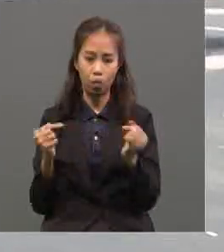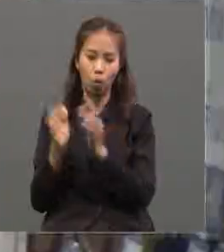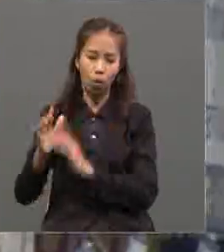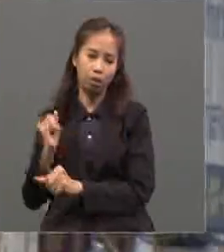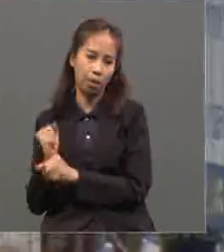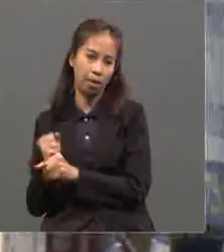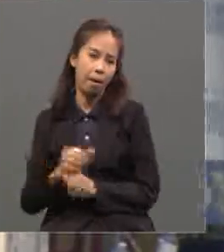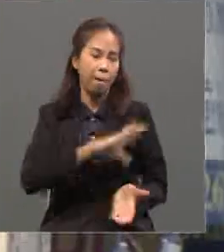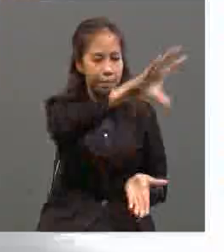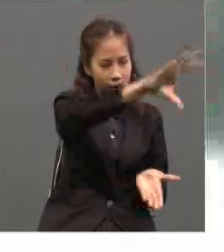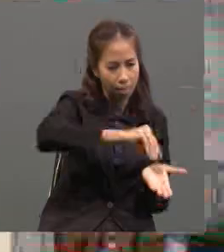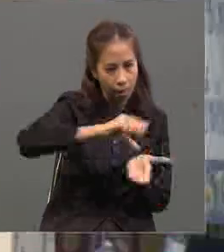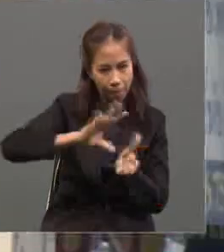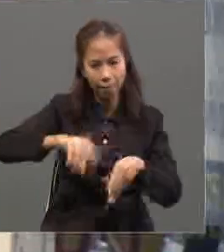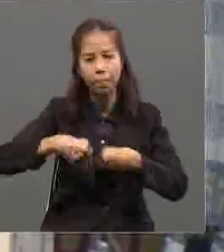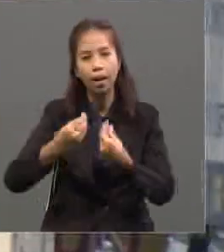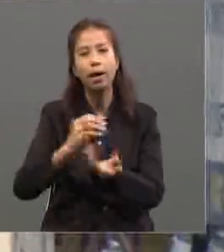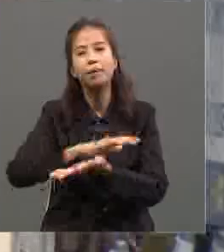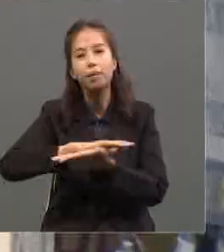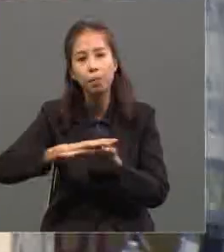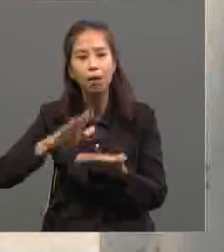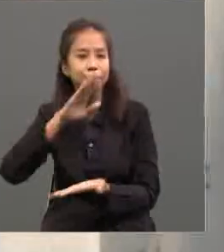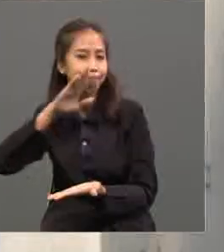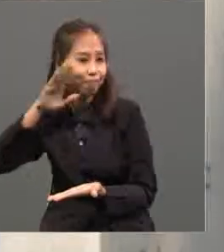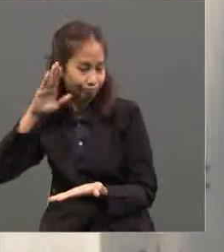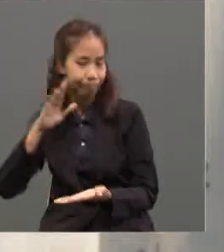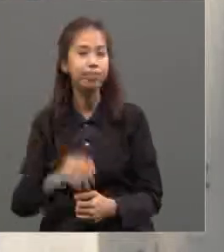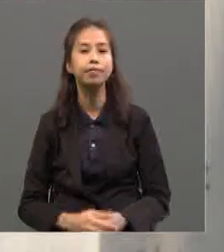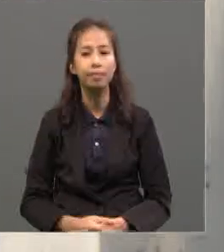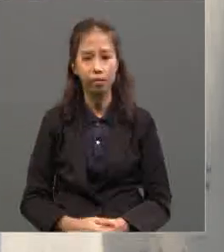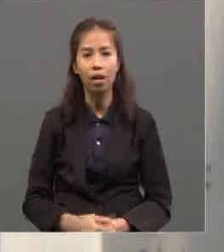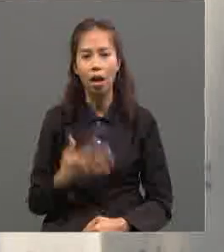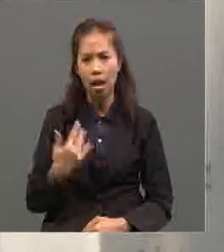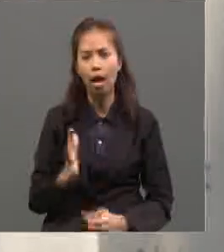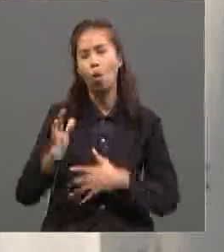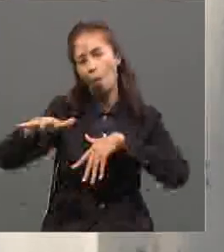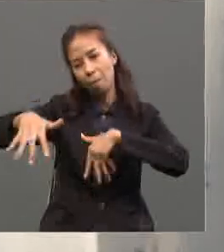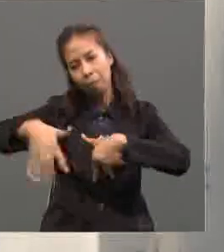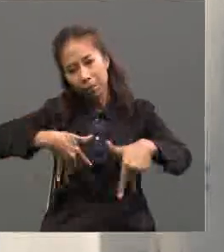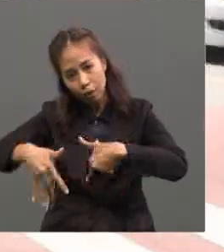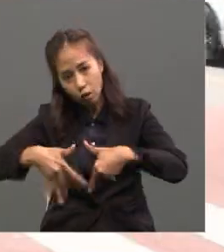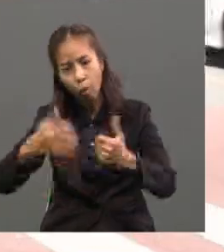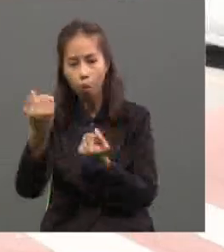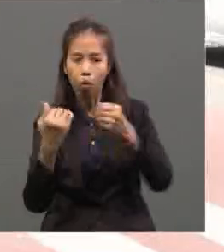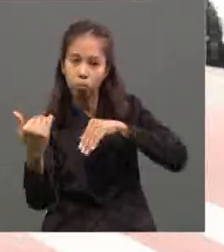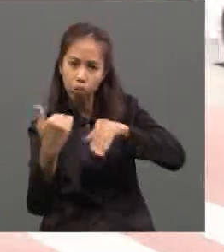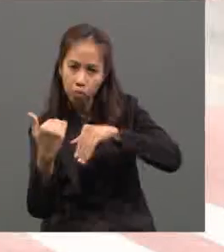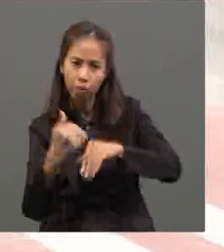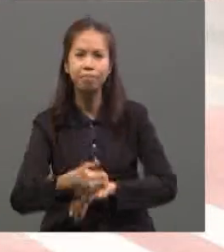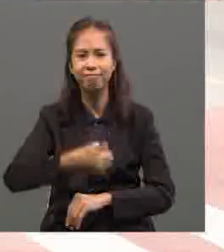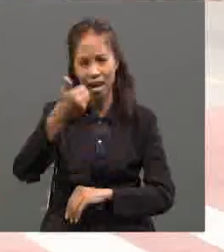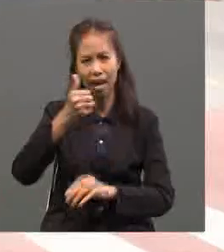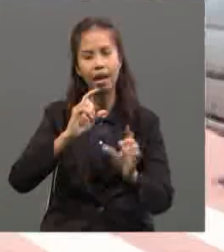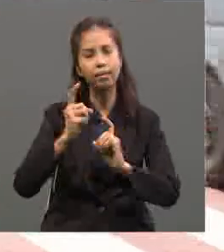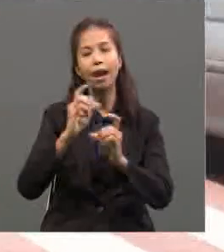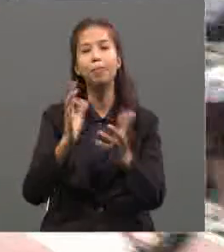ายออกเพื่อความเป็นระเบียบเรียบร้อยและความปลอดภัยแก่ประชาชนรวมถึงผู้ใช้รถใช้ถนนก่อนที่จะเข้าสู่ฤดูฝนนั่นเ